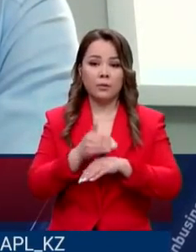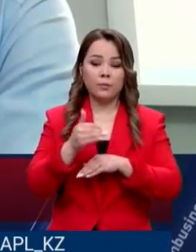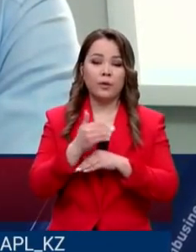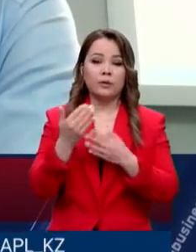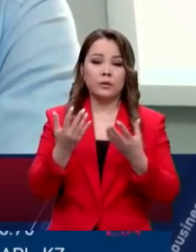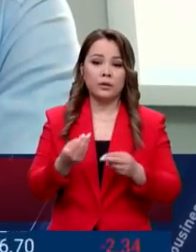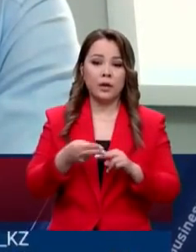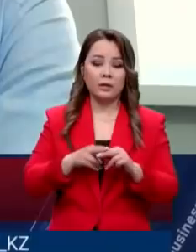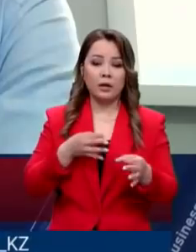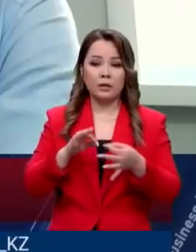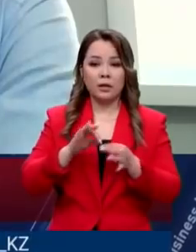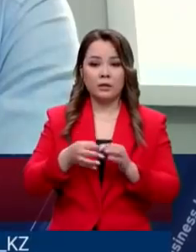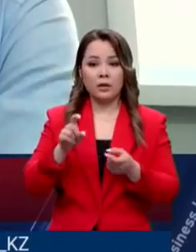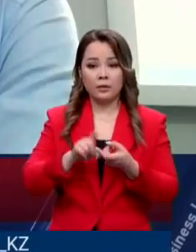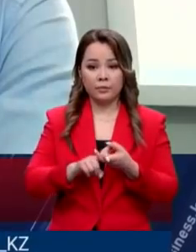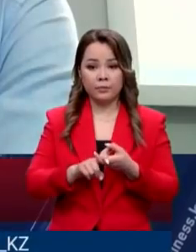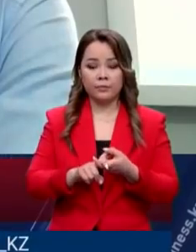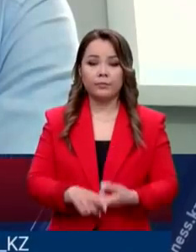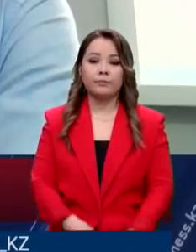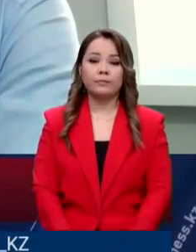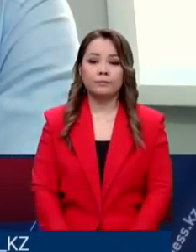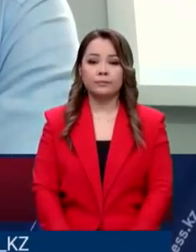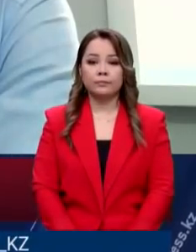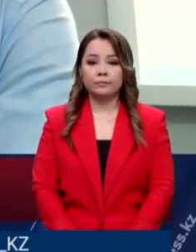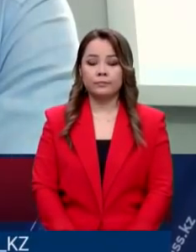қуаныштымын. Әуелі әдеттегідей байланыстың бар жоғын тексеріп алайық. Естіп тұрсыз ба?